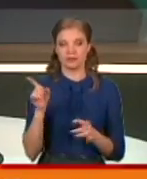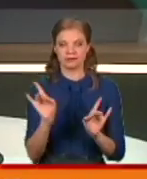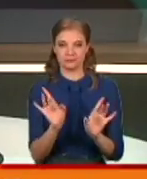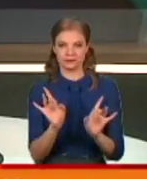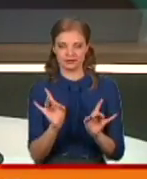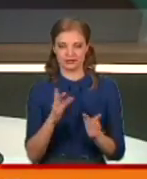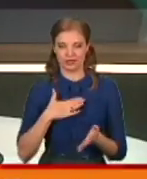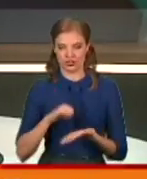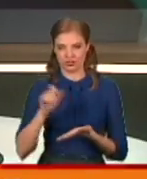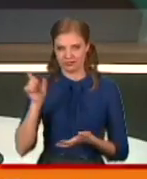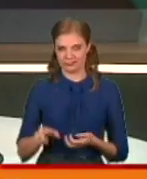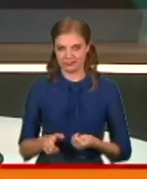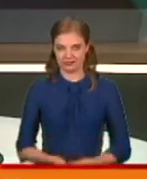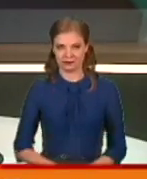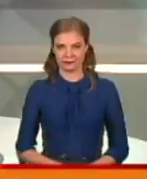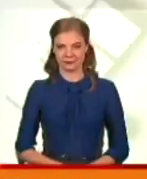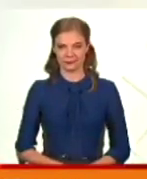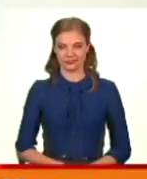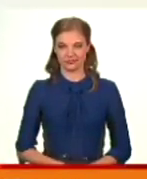розповів Анастасії Єчкаловій.